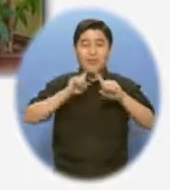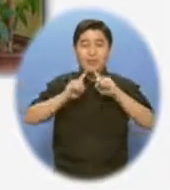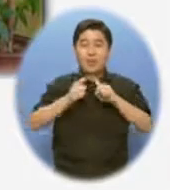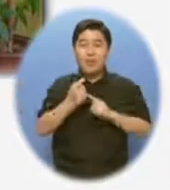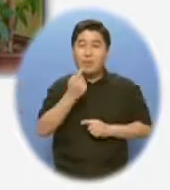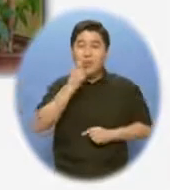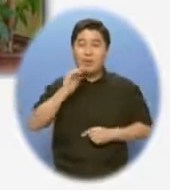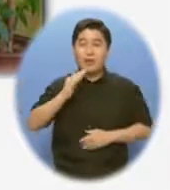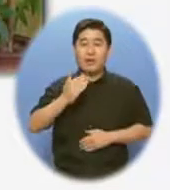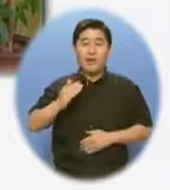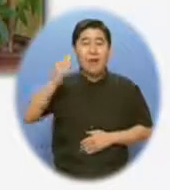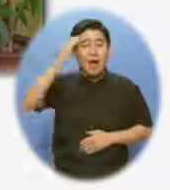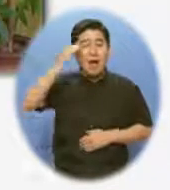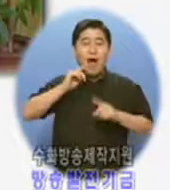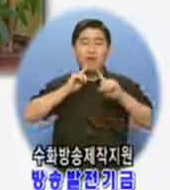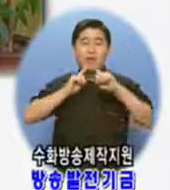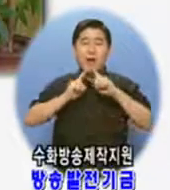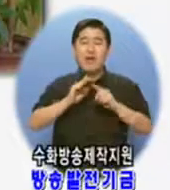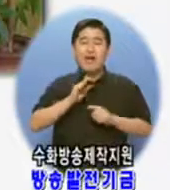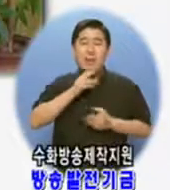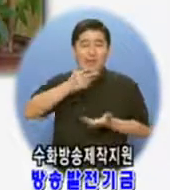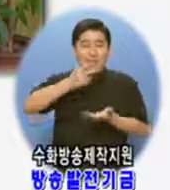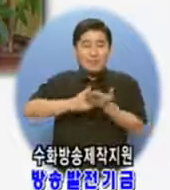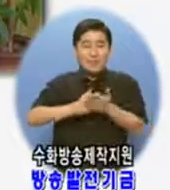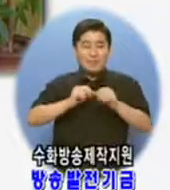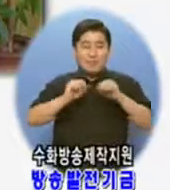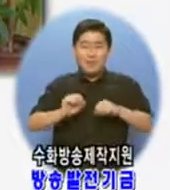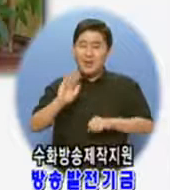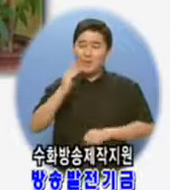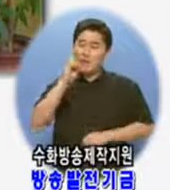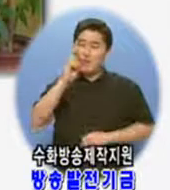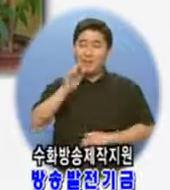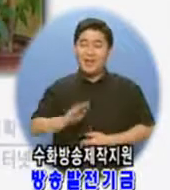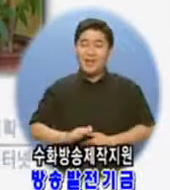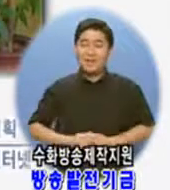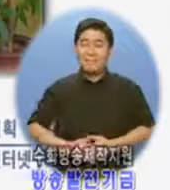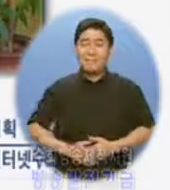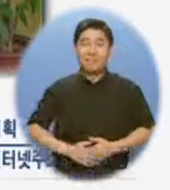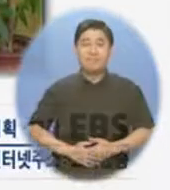표준 발음을 익히게 되고 우리말의 바른 리듬이 살아날 것입니다.